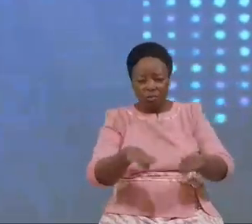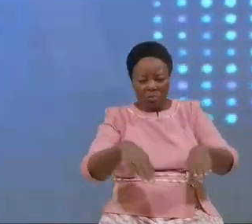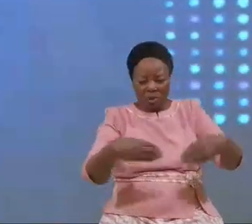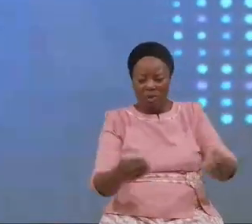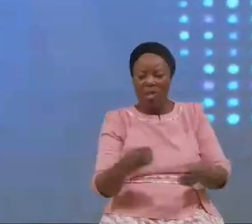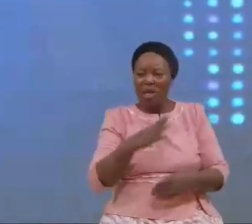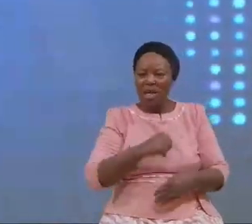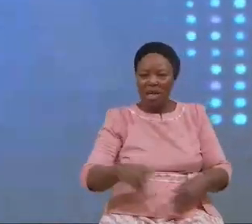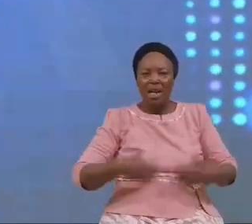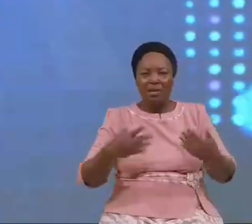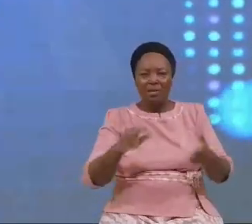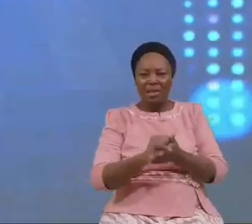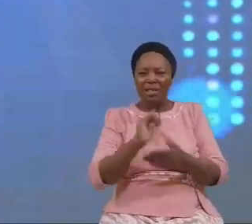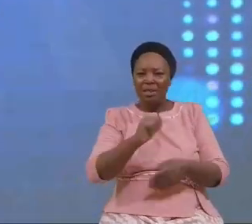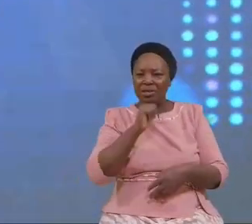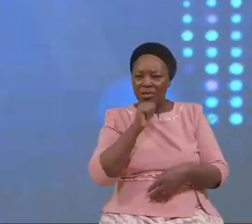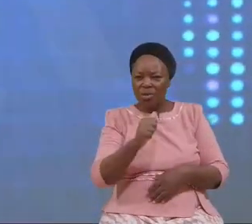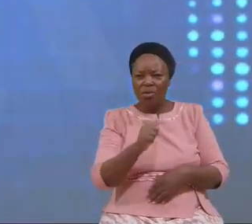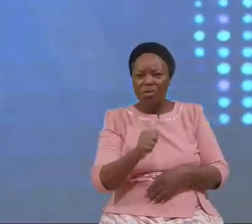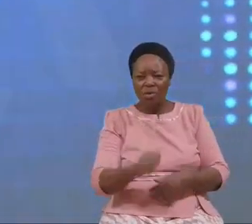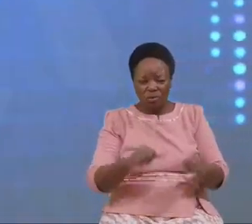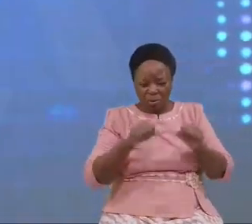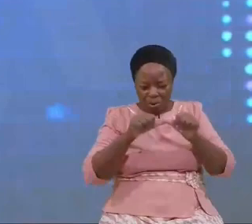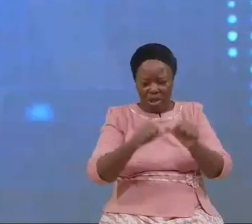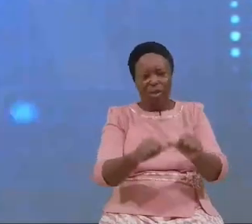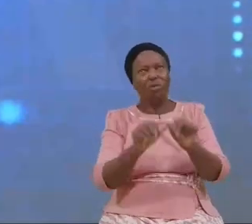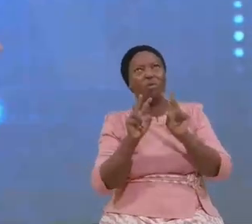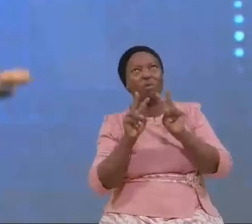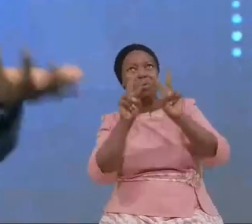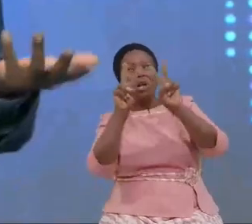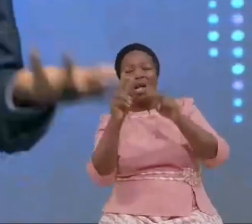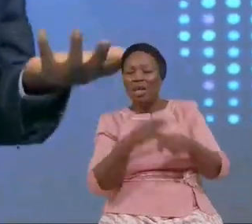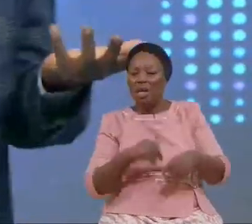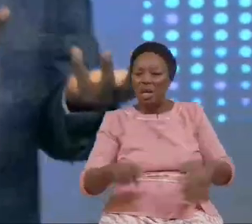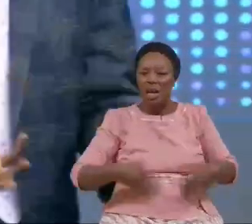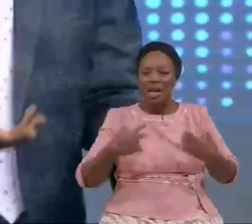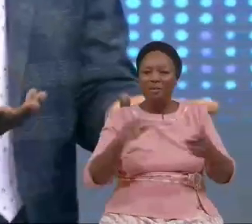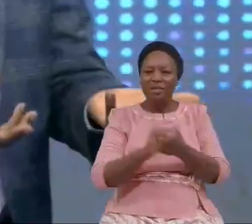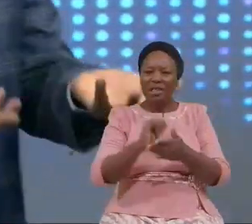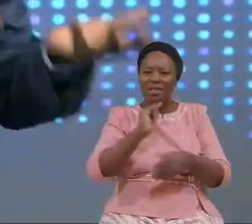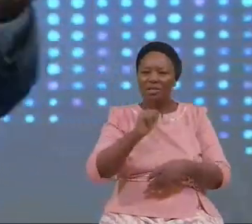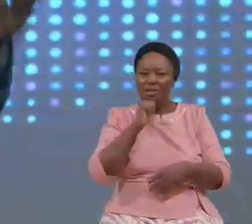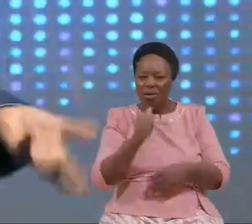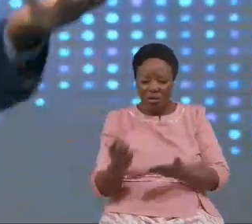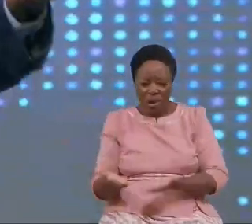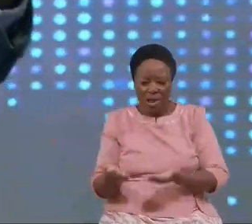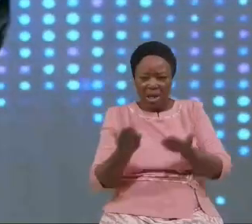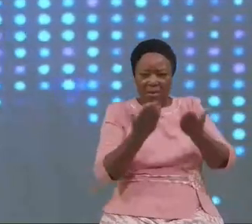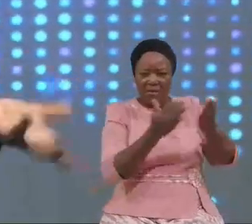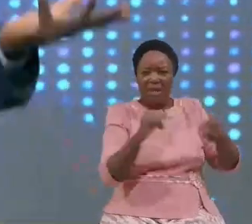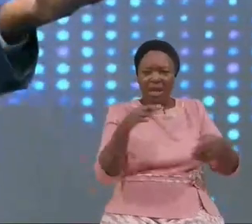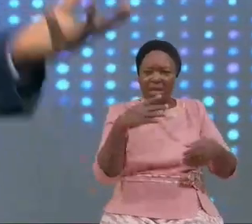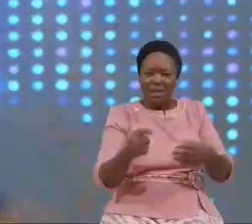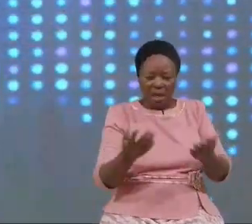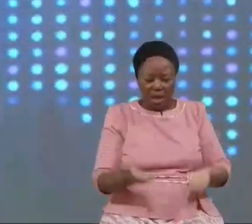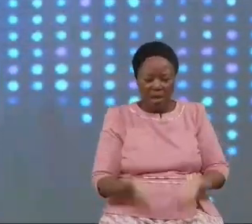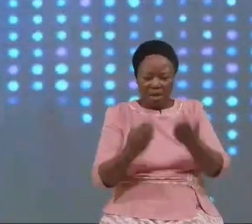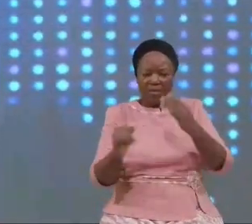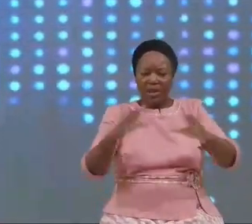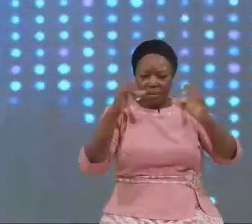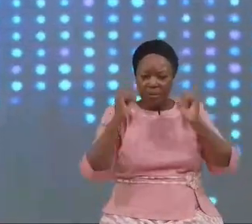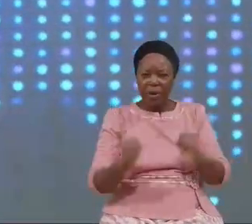qui n'est pas dans une vie qui n'est pas direct qui n'a pas la puissance